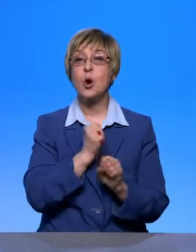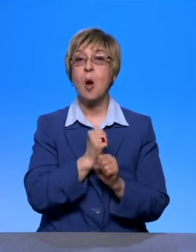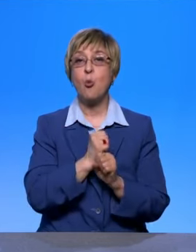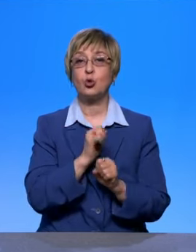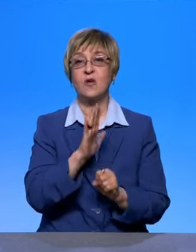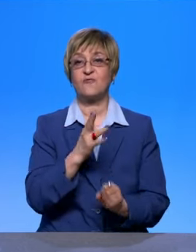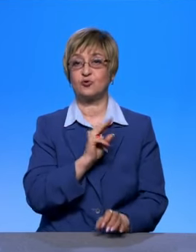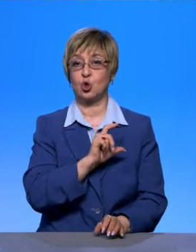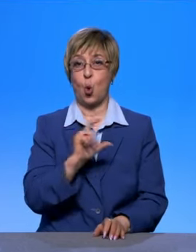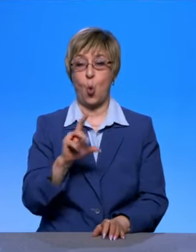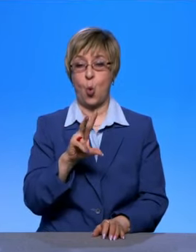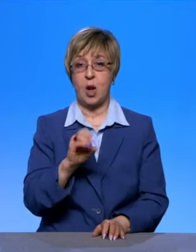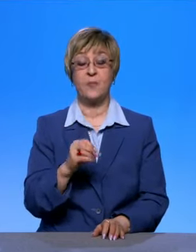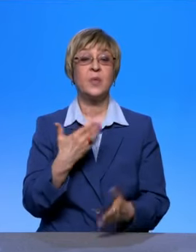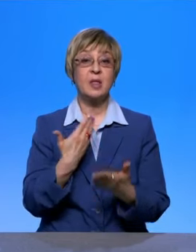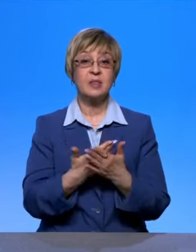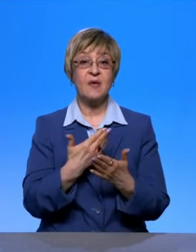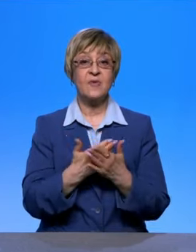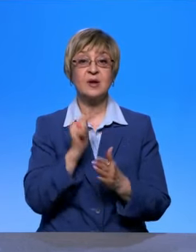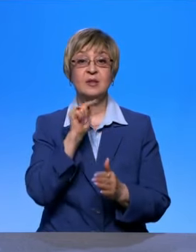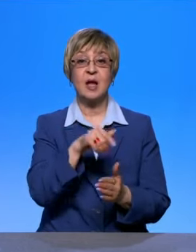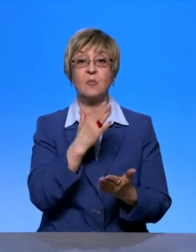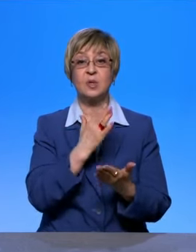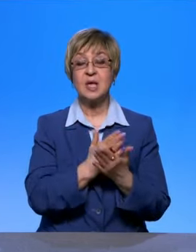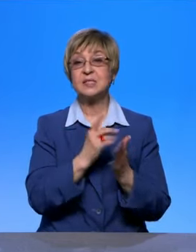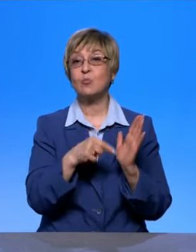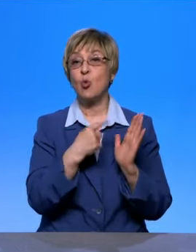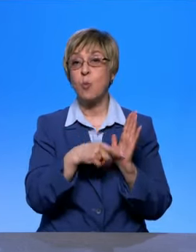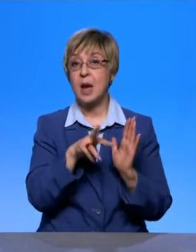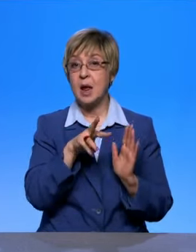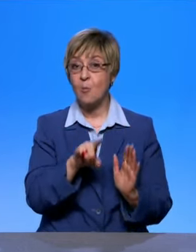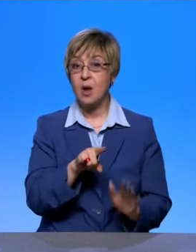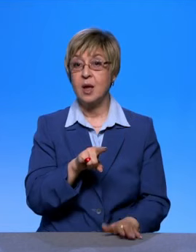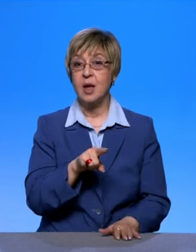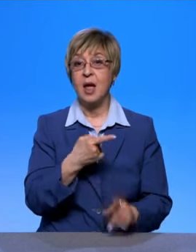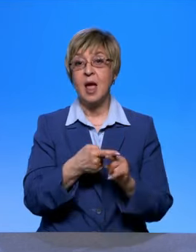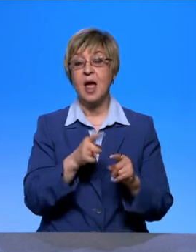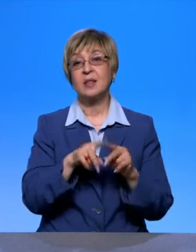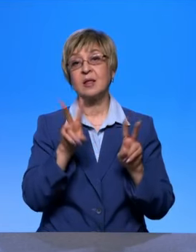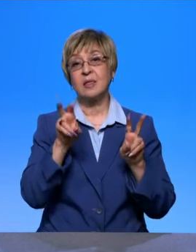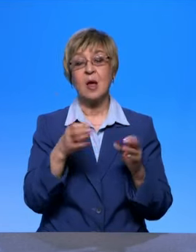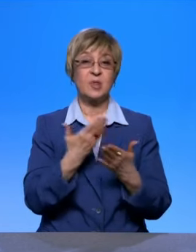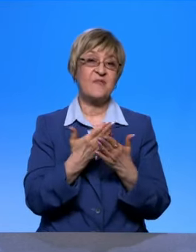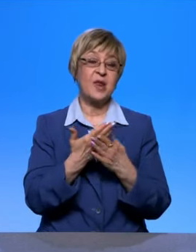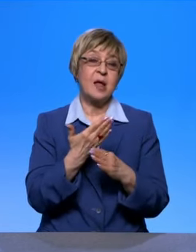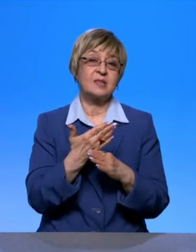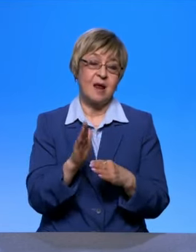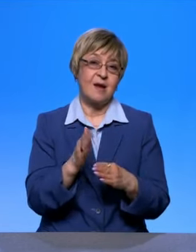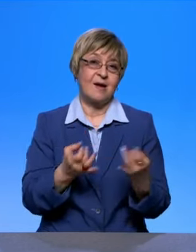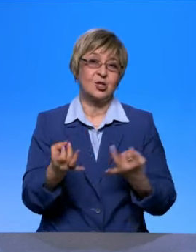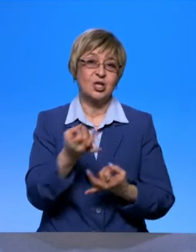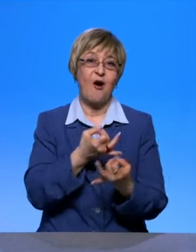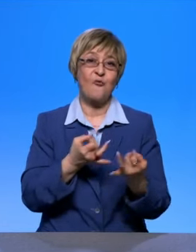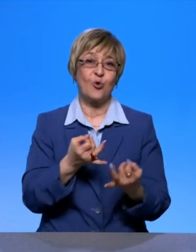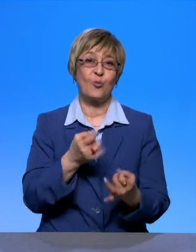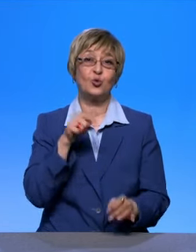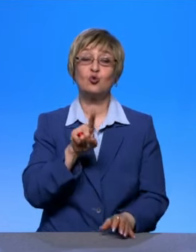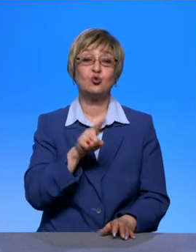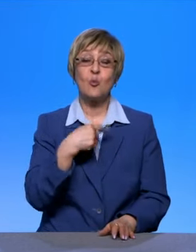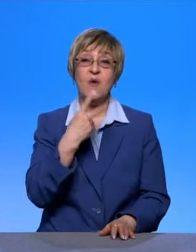ну, наверное, там есть определенные проблемы, там есть... Ну, это тематика отдельных, наверное, разговоров. То, что мы